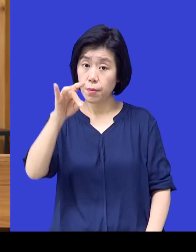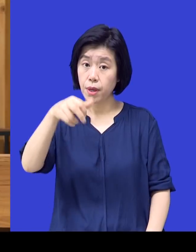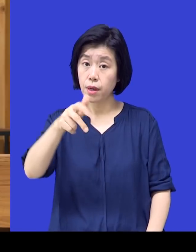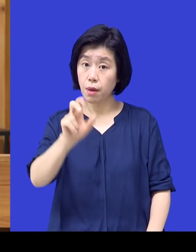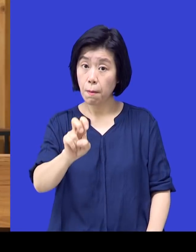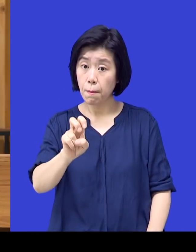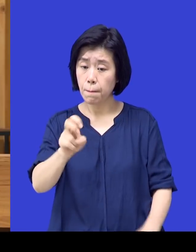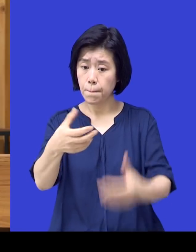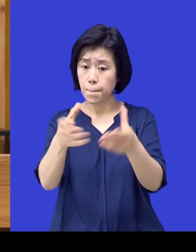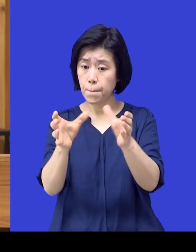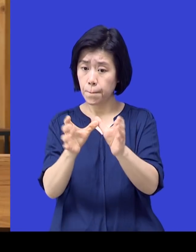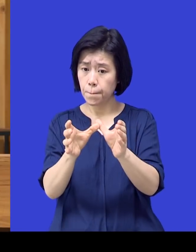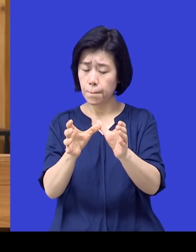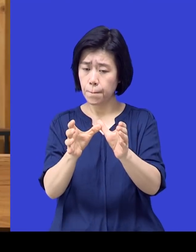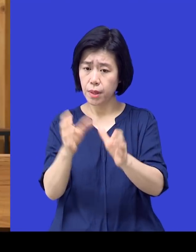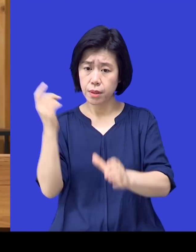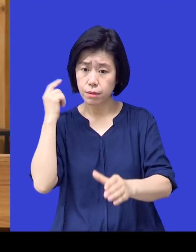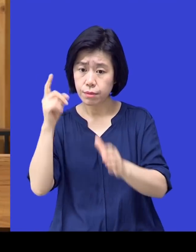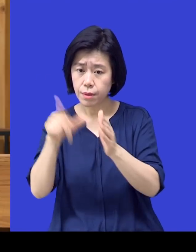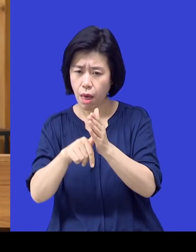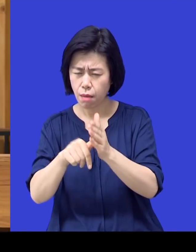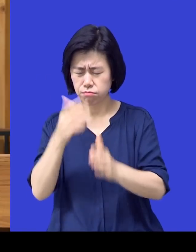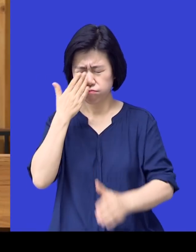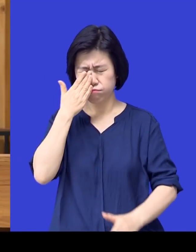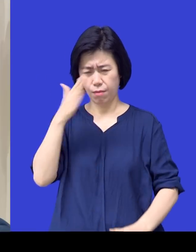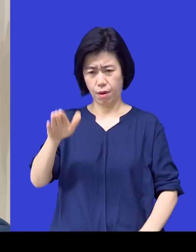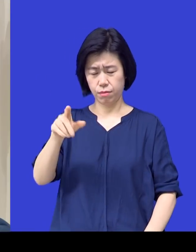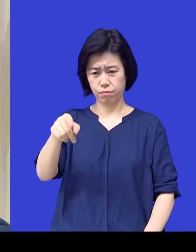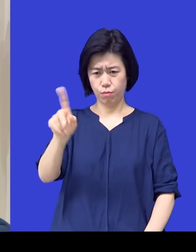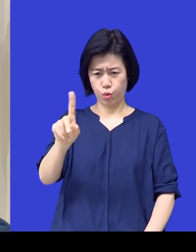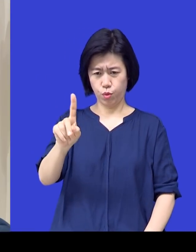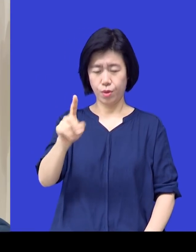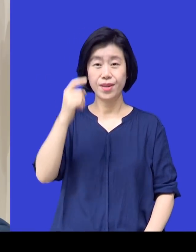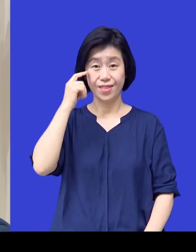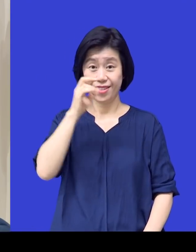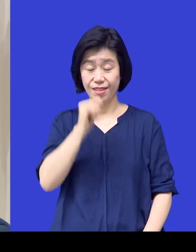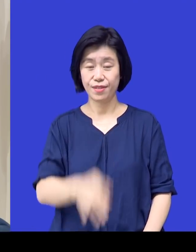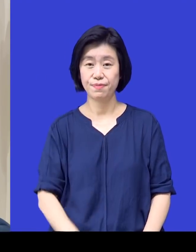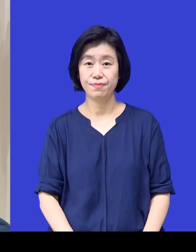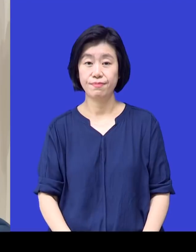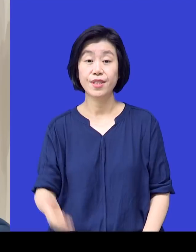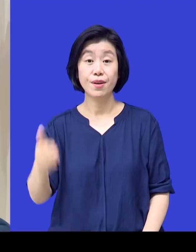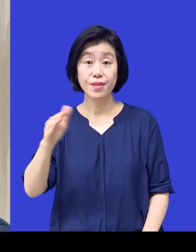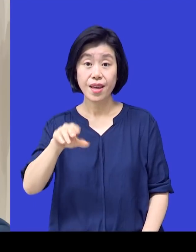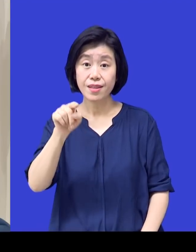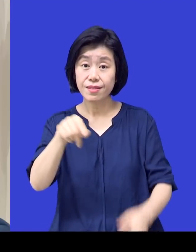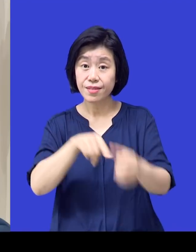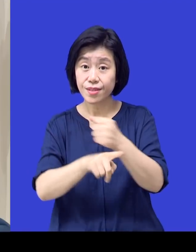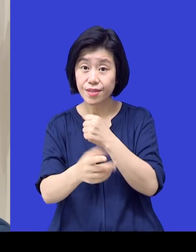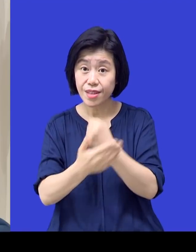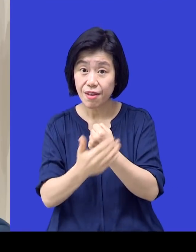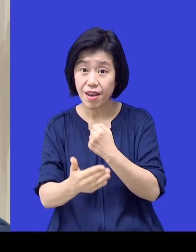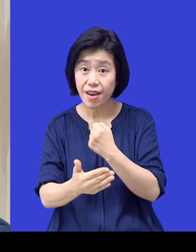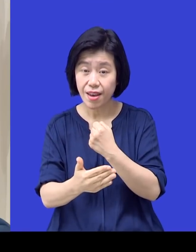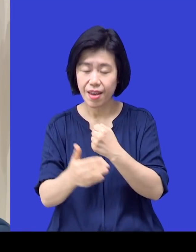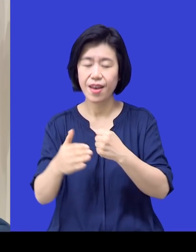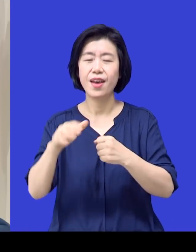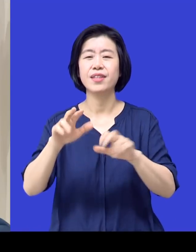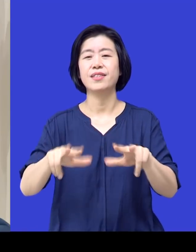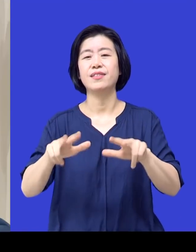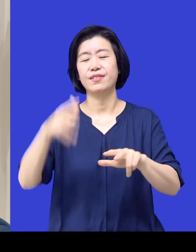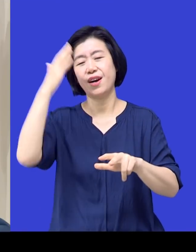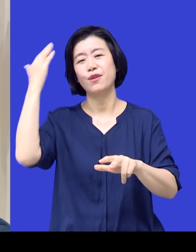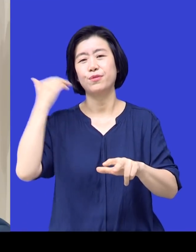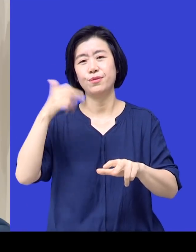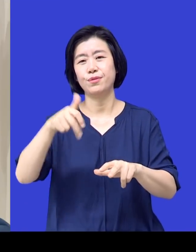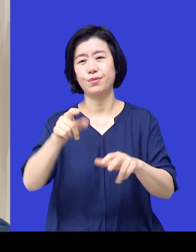사실 조금 낯설어 했었던 것 같아요. 근데 그 이유 때문에 컴패션이 다시 들어오게 된 거예요. 그렇겠네요. 저는 두 번째 저를 울컥하게 한